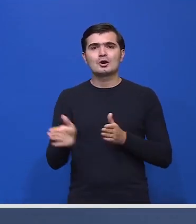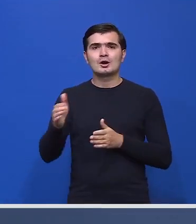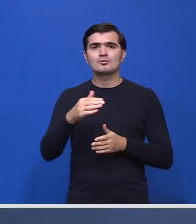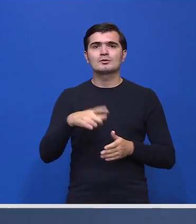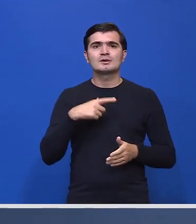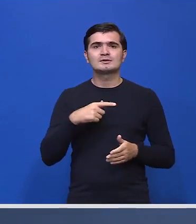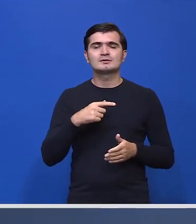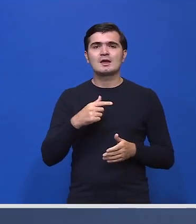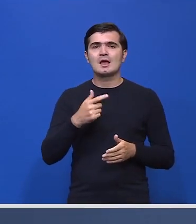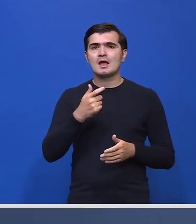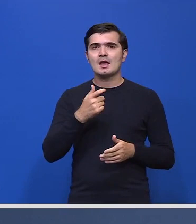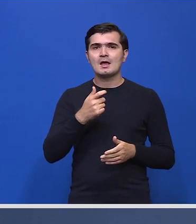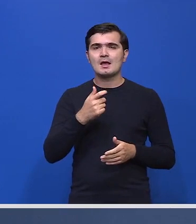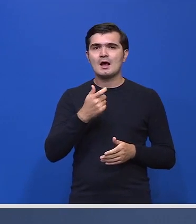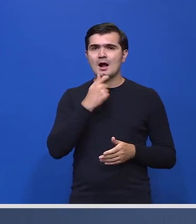trimestrul